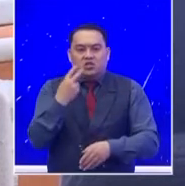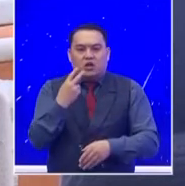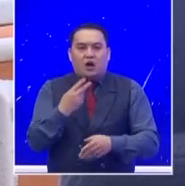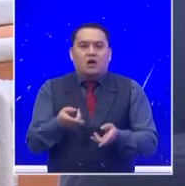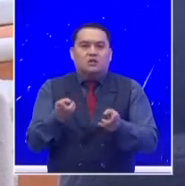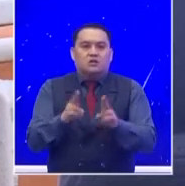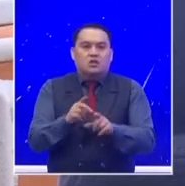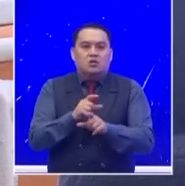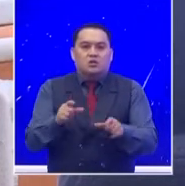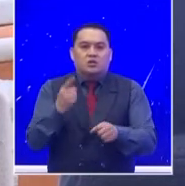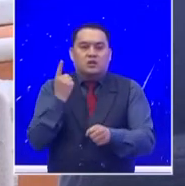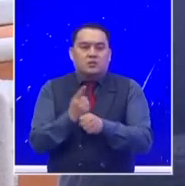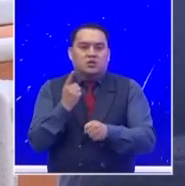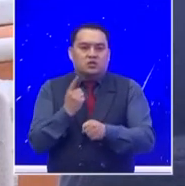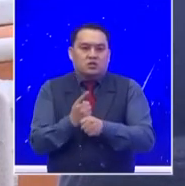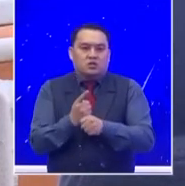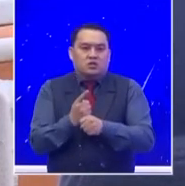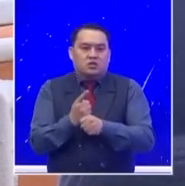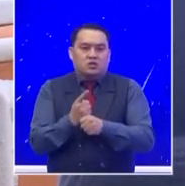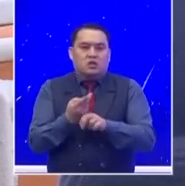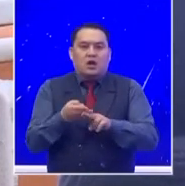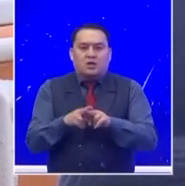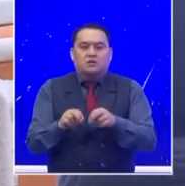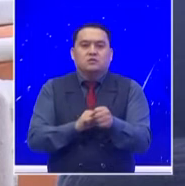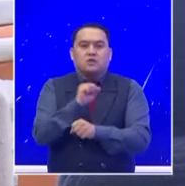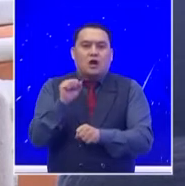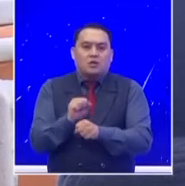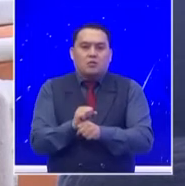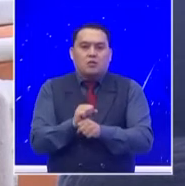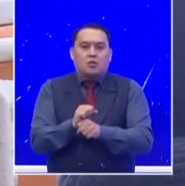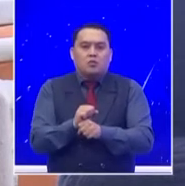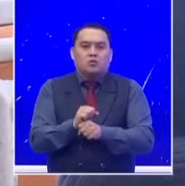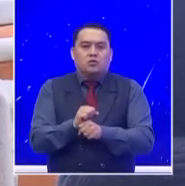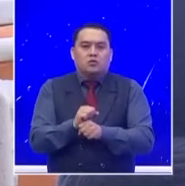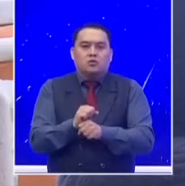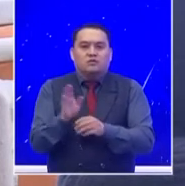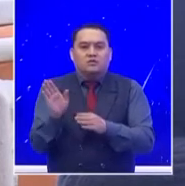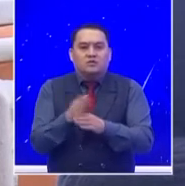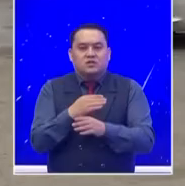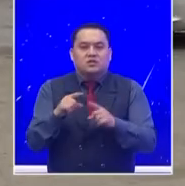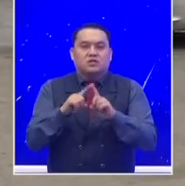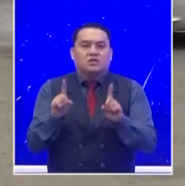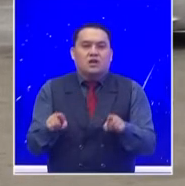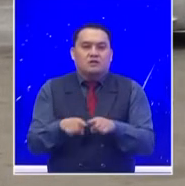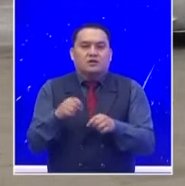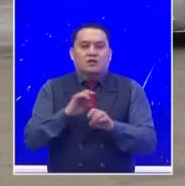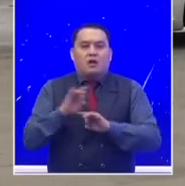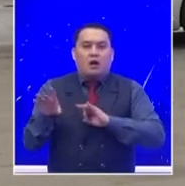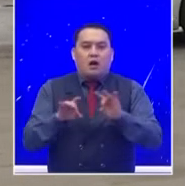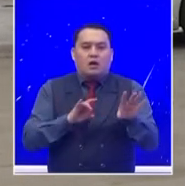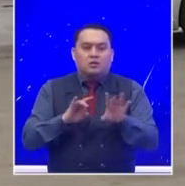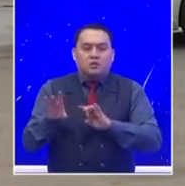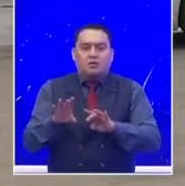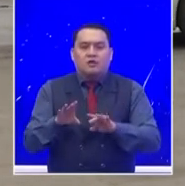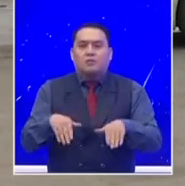Остальные категории не имеют права стоять на этих стоянках. Пожалуйста, будьте добры, снимите эти стикеры. В целях разъяснения правил